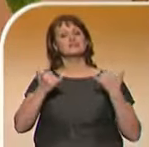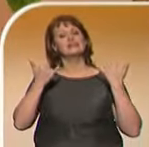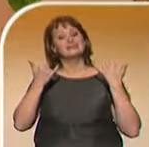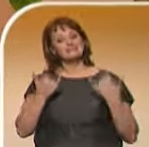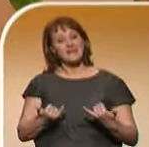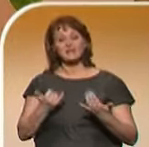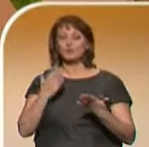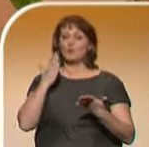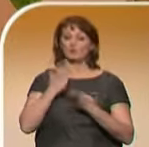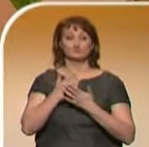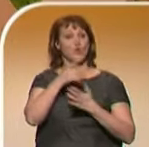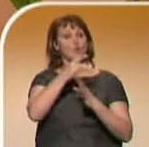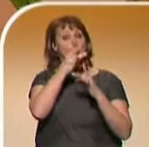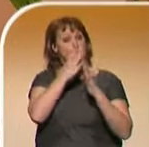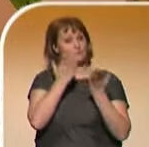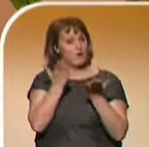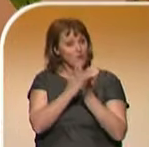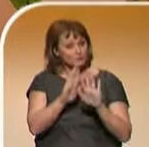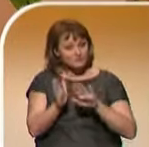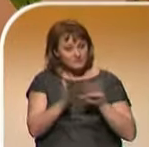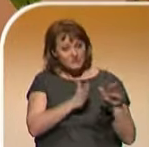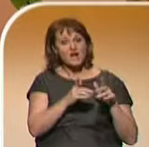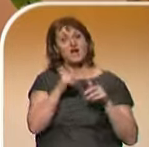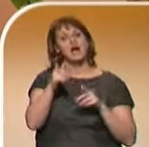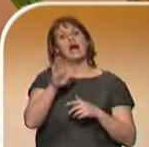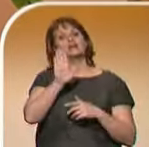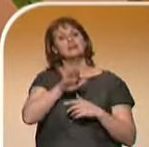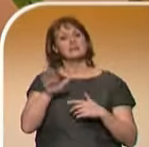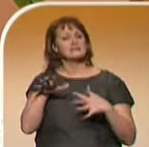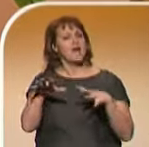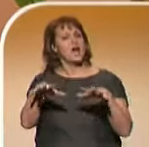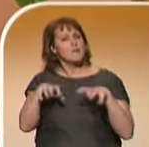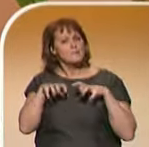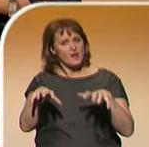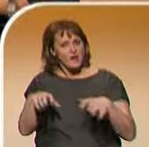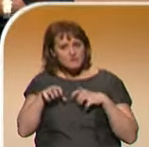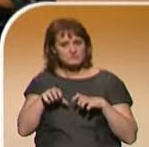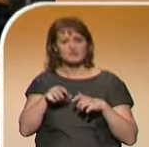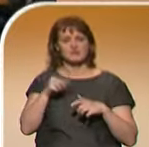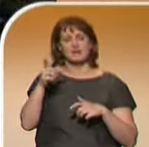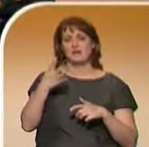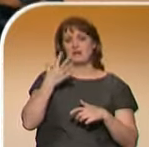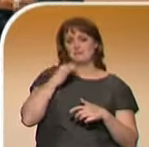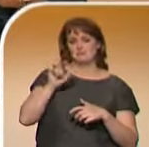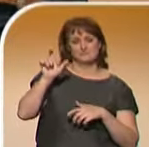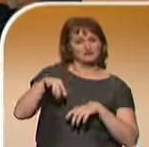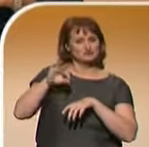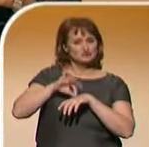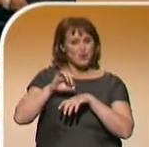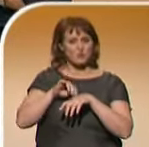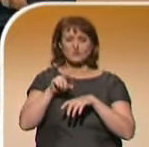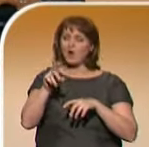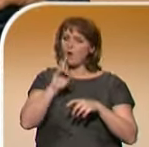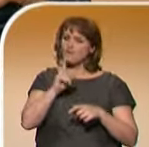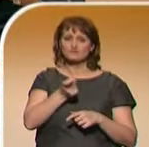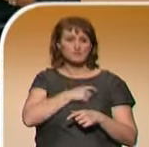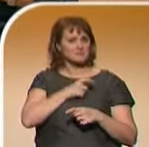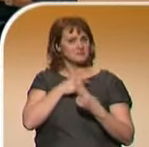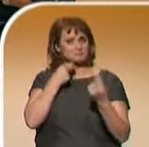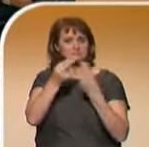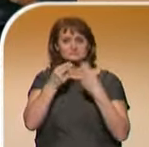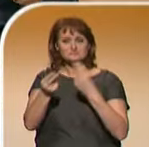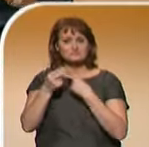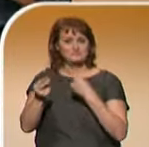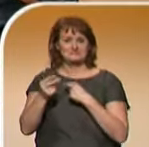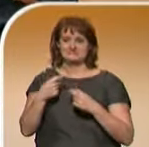momentálně se už od hudby přesuneme k dětské epilepsii. Paní přednostka tady poctivě odpovídala celou dobu. Já jsem viděla, že se vám ty prsty na klávesnici opravdu